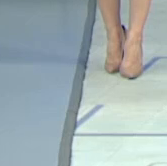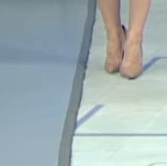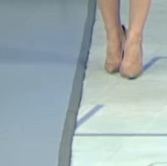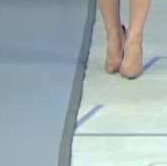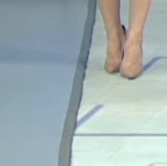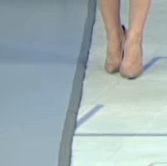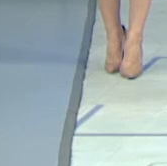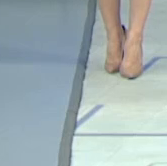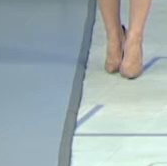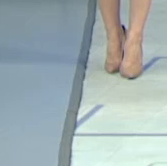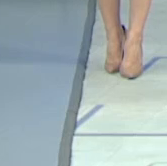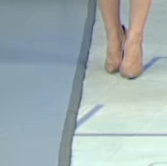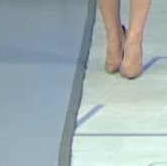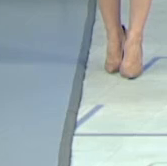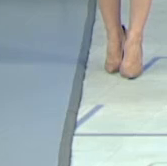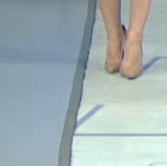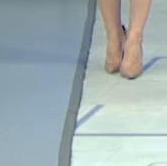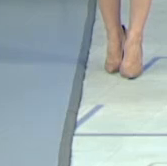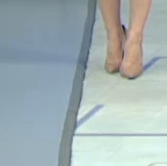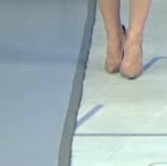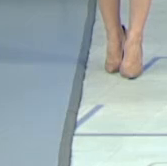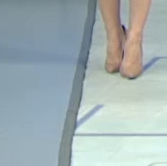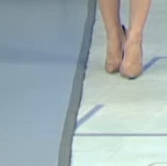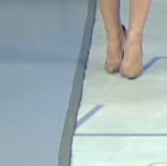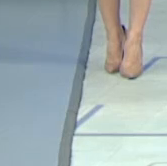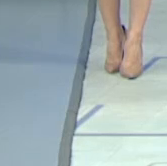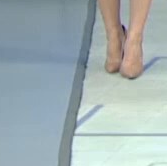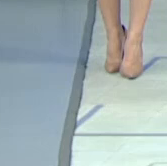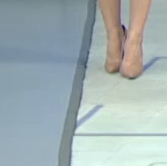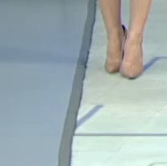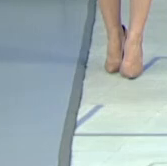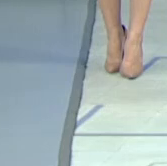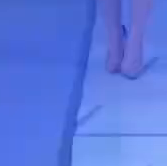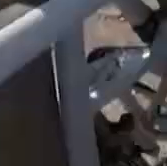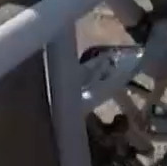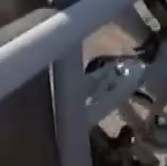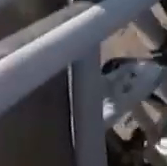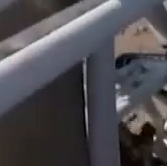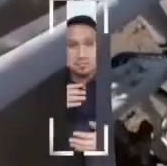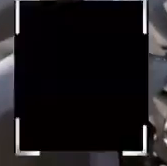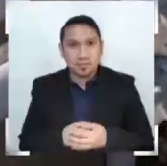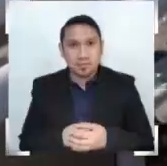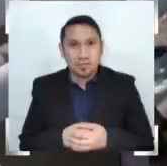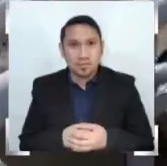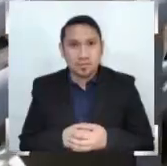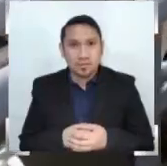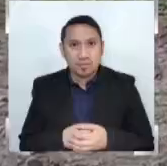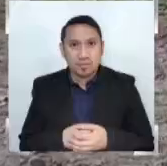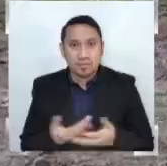sa Voltes 5 din ito. Nakokontrol po ng pasaherong sasakay. Ayon sa founder at CEO ng kumpanyang bumuo